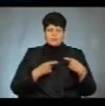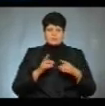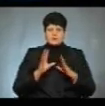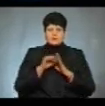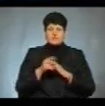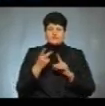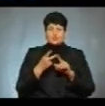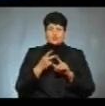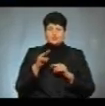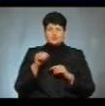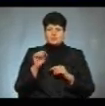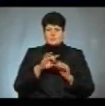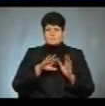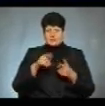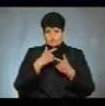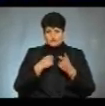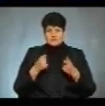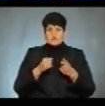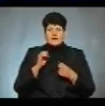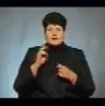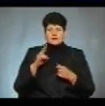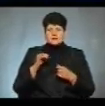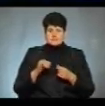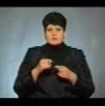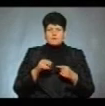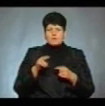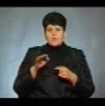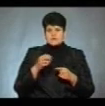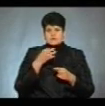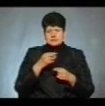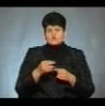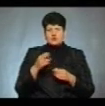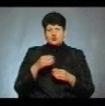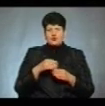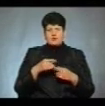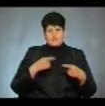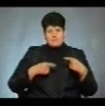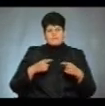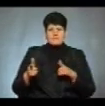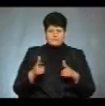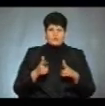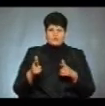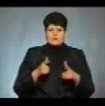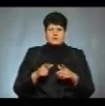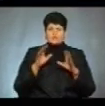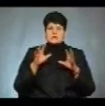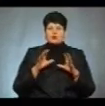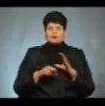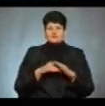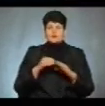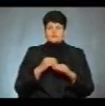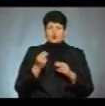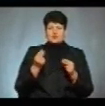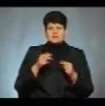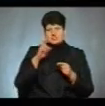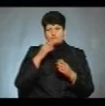тур. Після оголошення екзит-полів Володимир Зеленський та Петро Порошенко сказали – до дебатів готові. За законом про вибори президента, дебати коштом державного